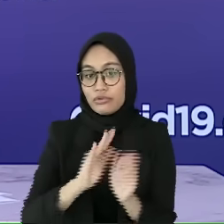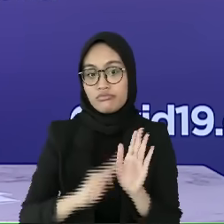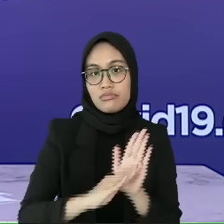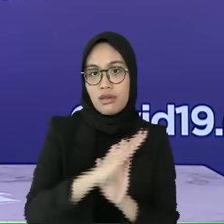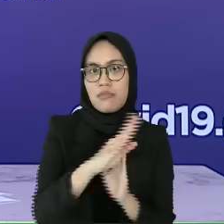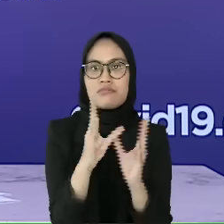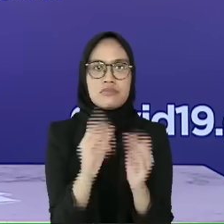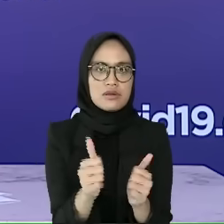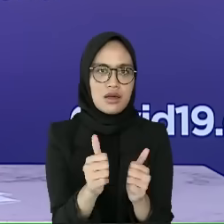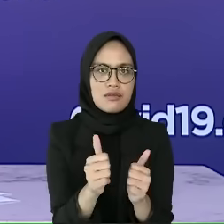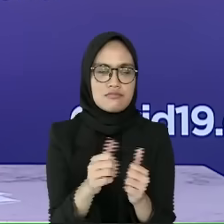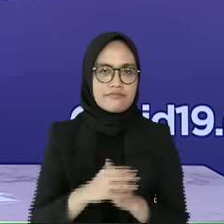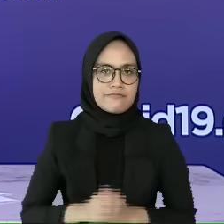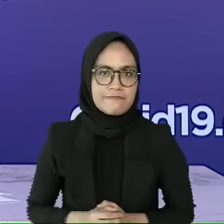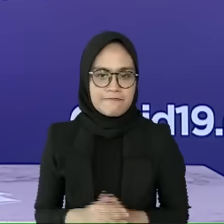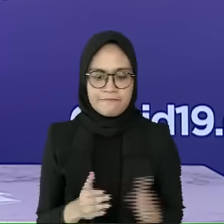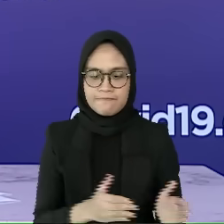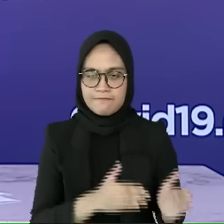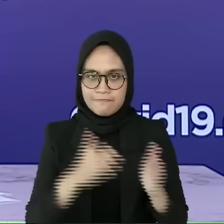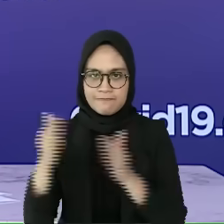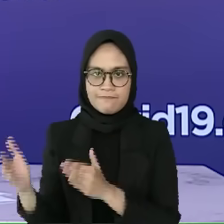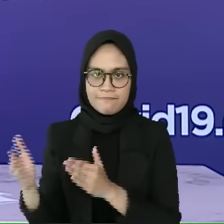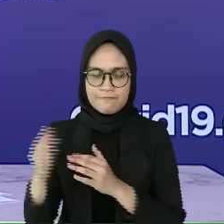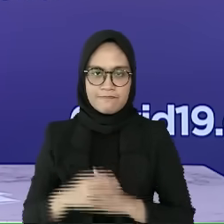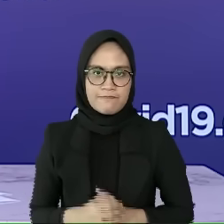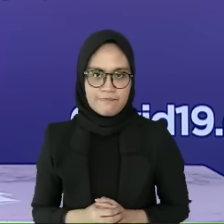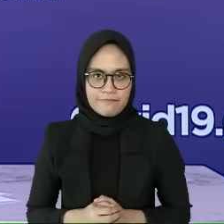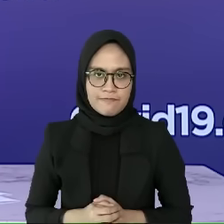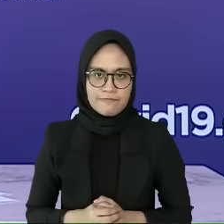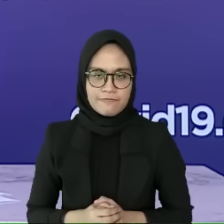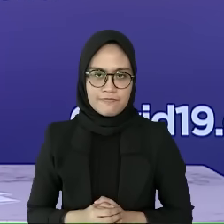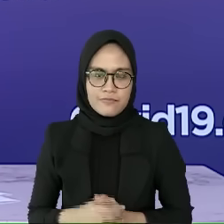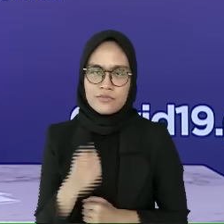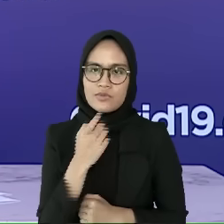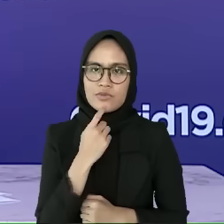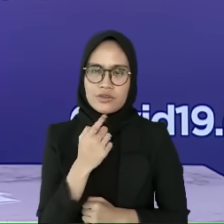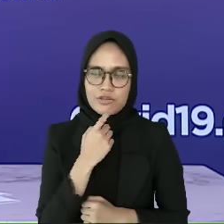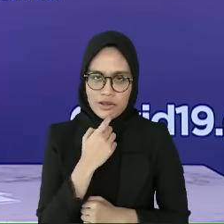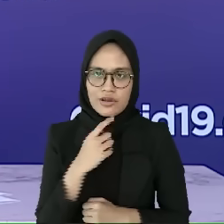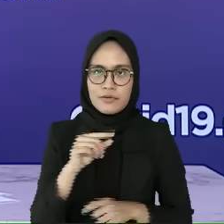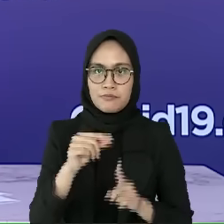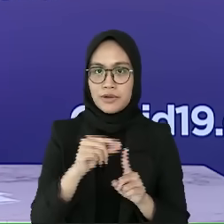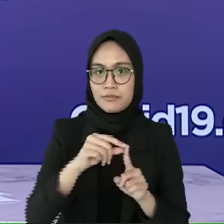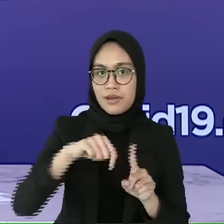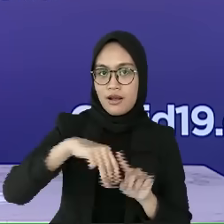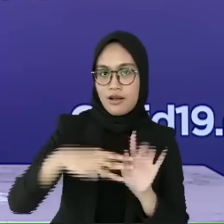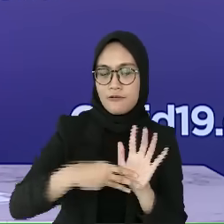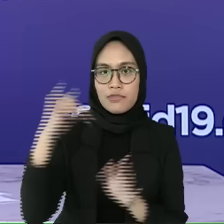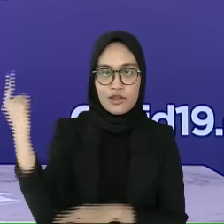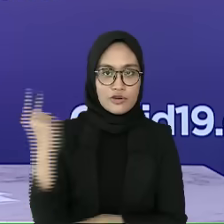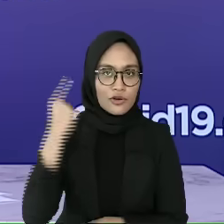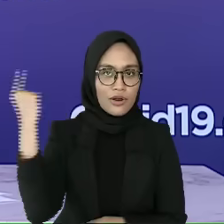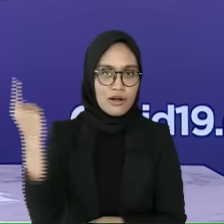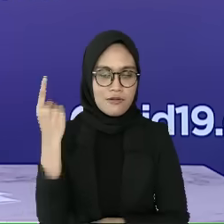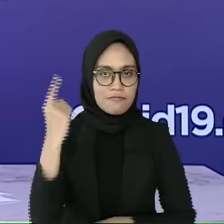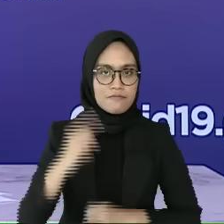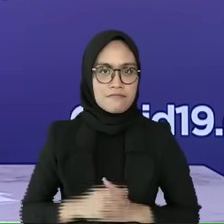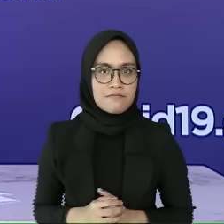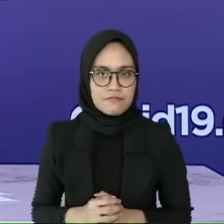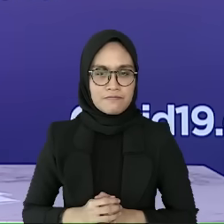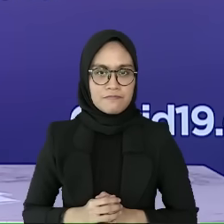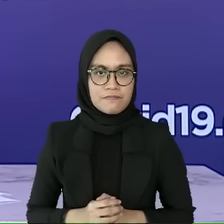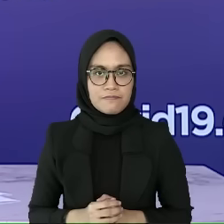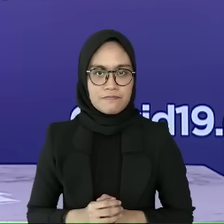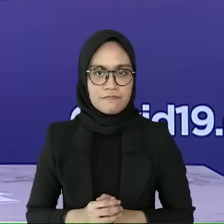Selanjutnya, saya akan mengumumkan pemberlakuan pembatasan kegiatan masyarakat secara nasional. Secara